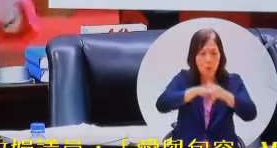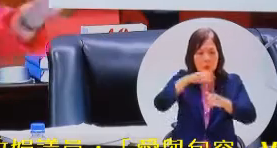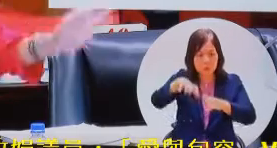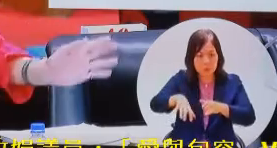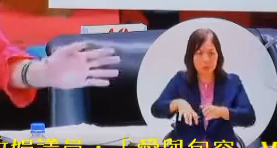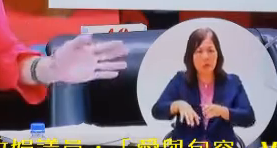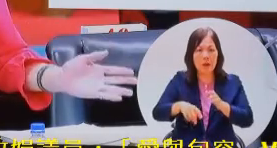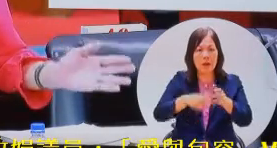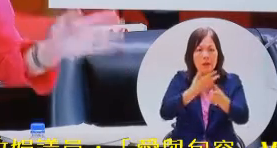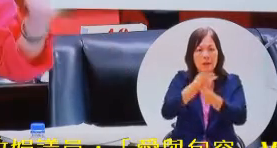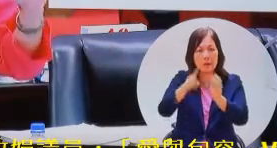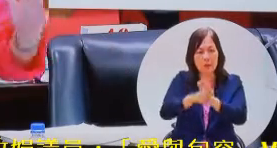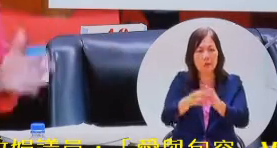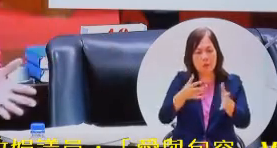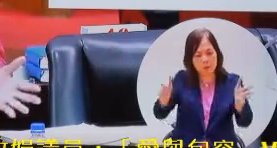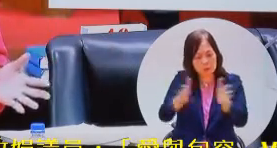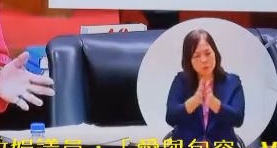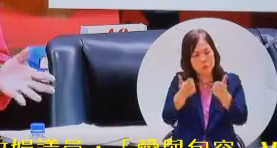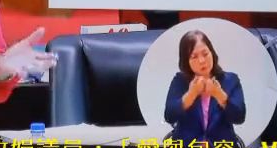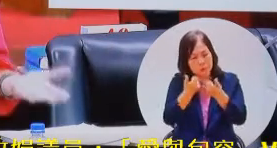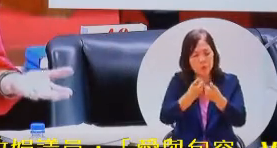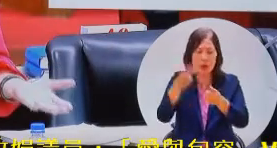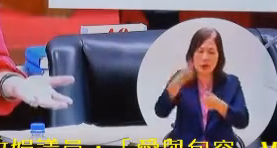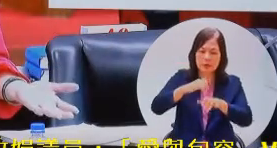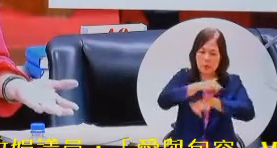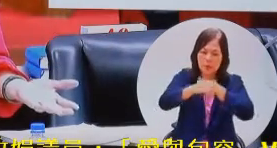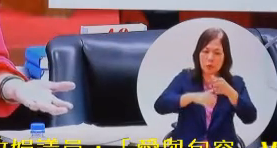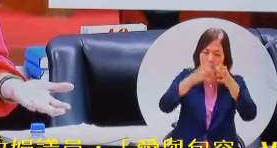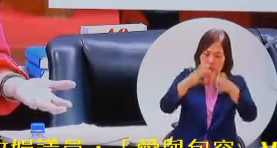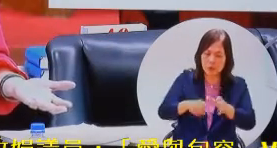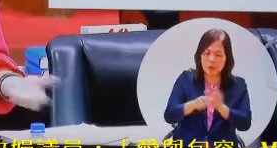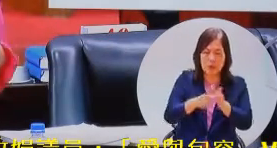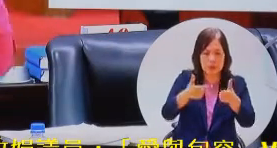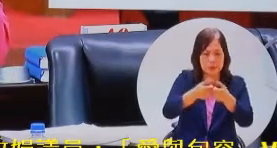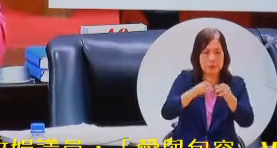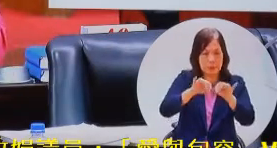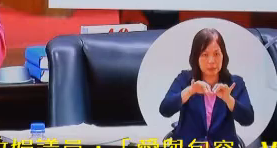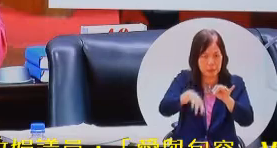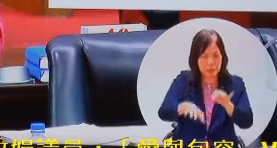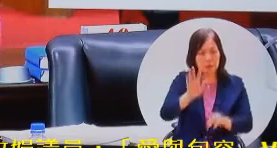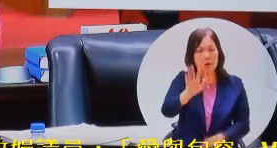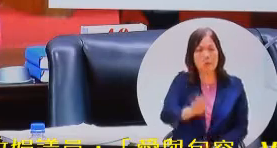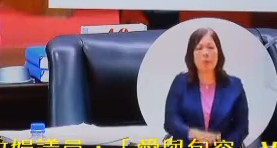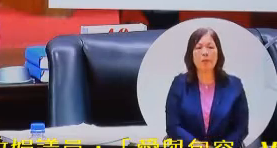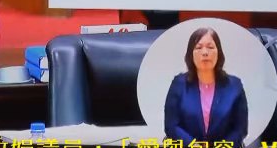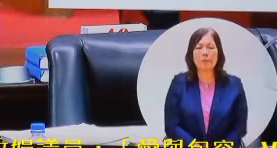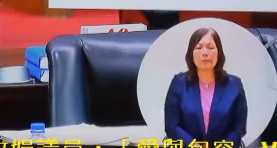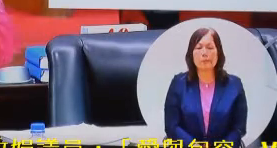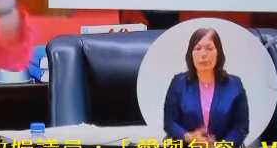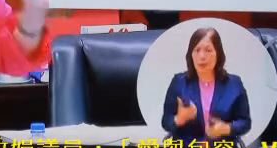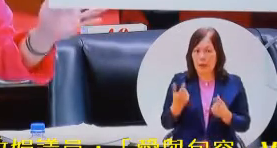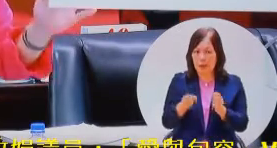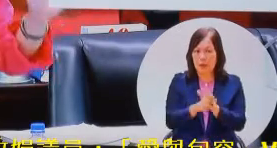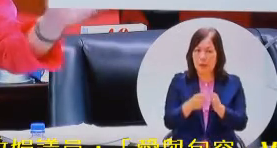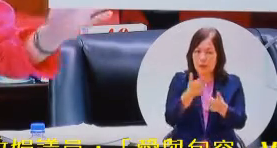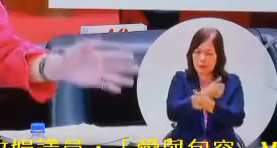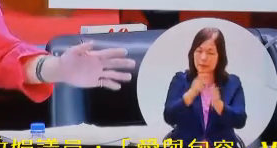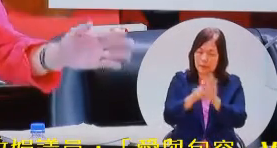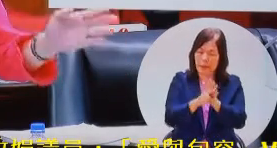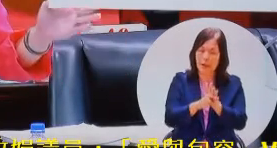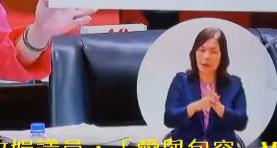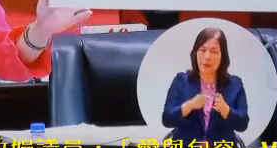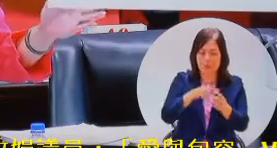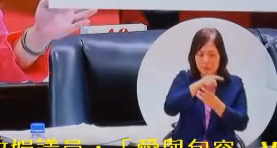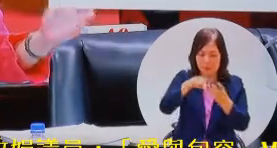们能够在那边有机会或者是办活动的一个很适当的地方，所以我非常感谢我再次代表我们这三个地